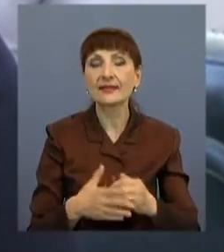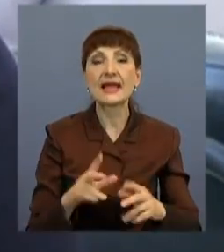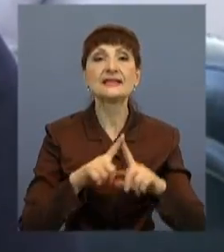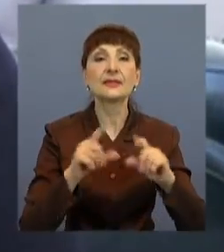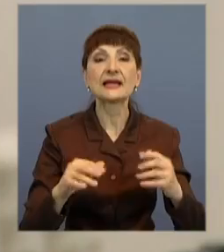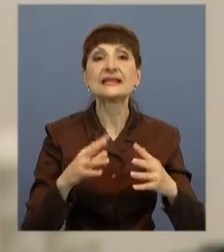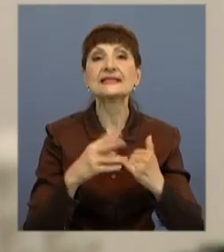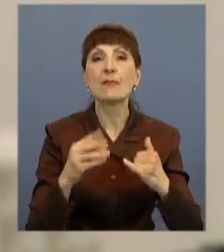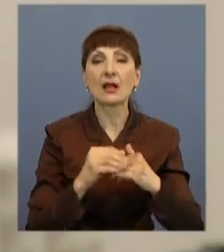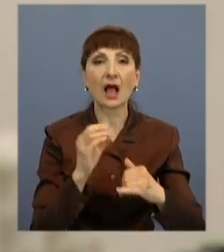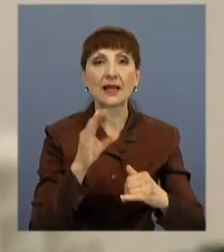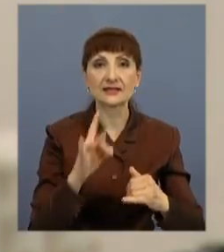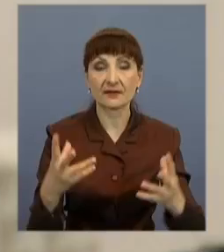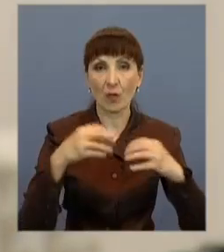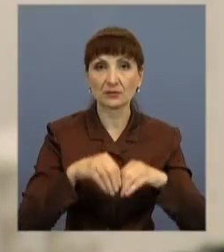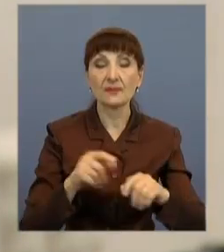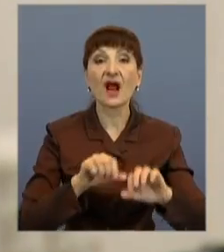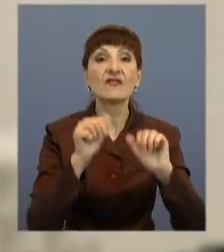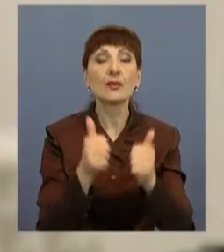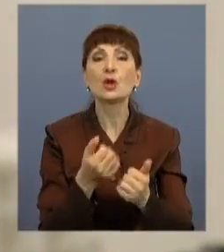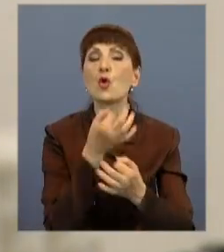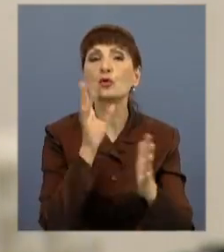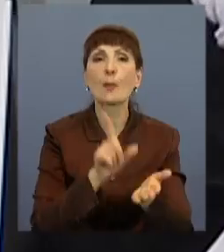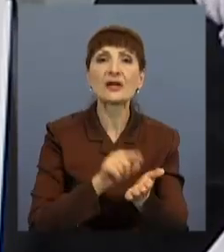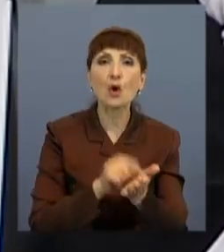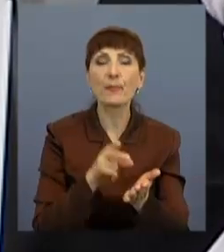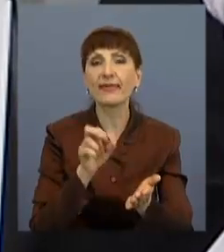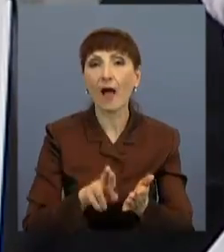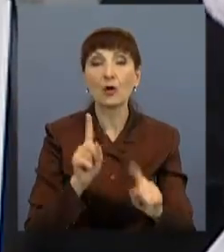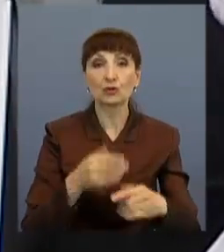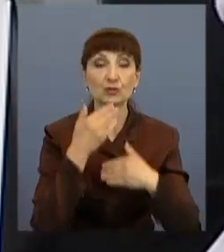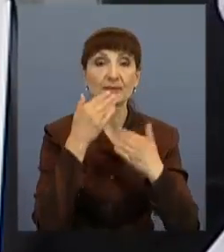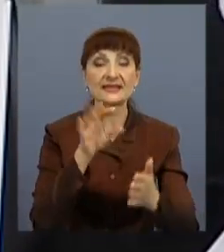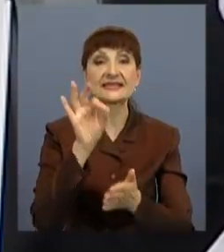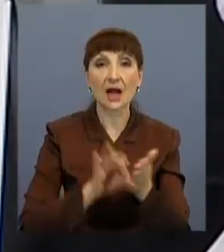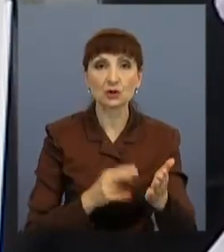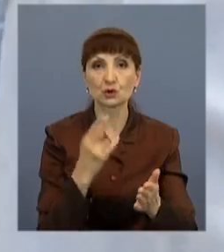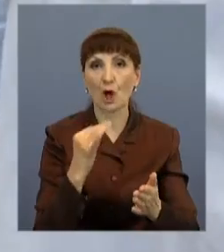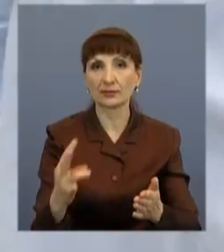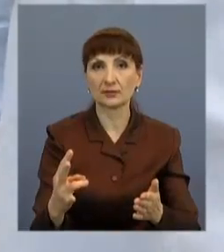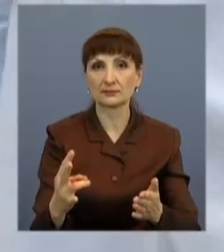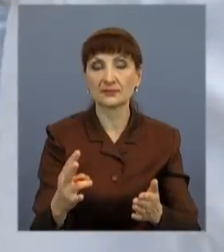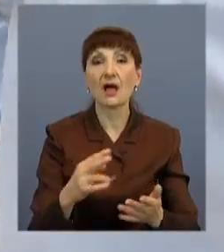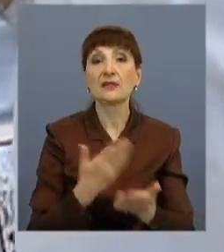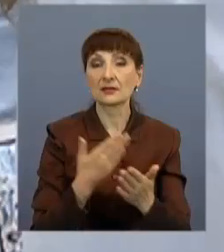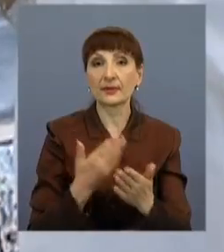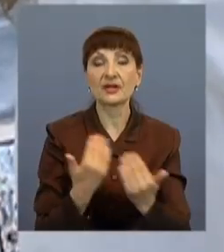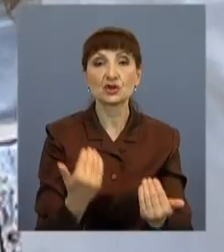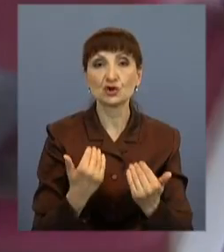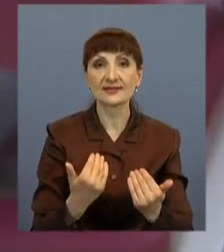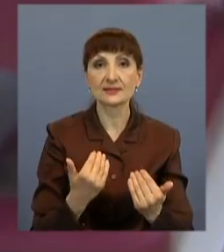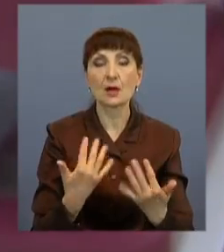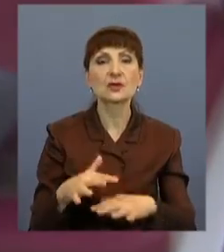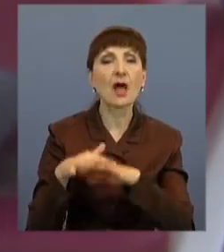Департамента земельного кадастра. Теперь для оформления каких-либо пособий тоже можно обратиться сразу в Центр обслуживания населения. Так, например, сейчас